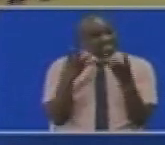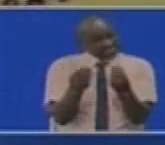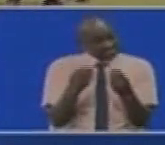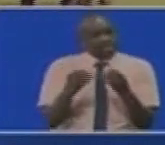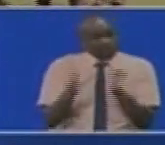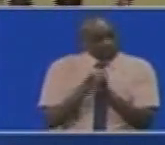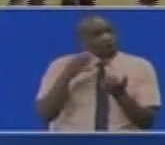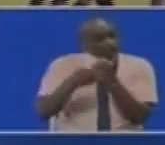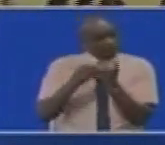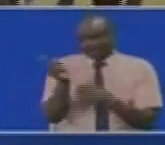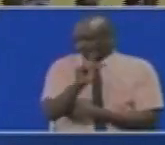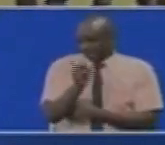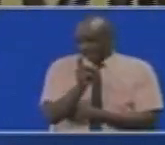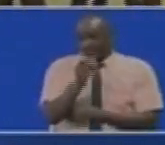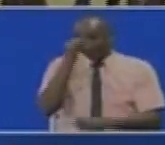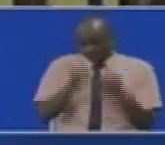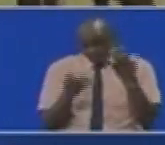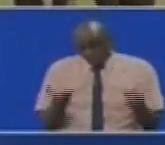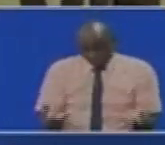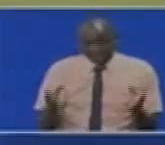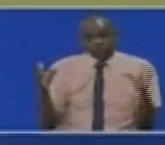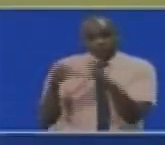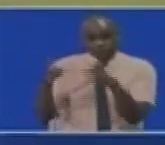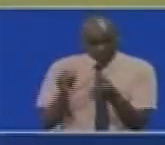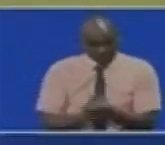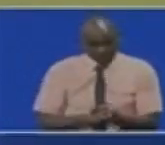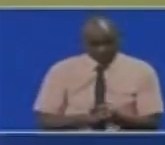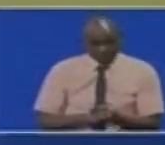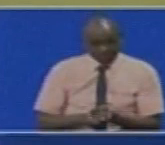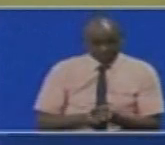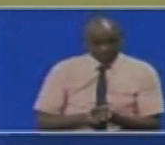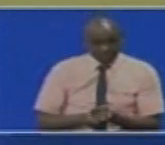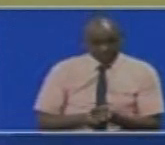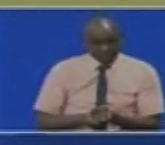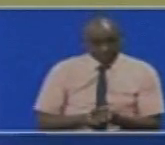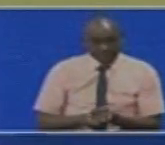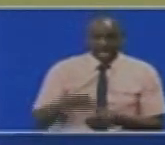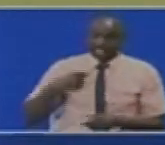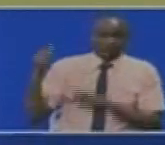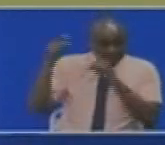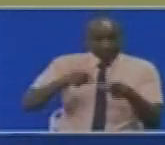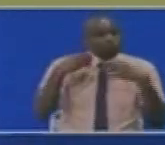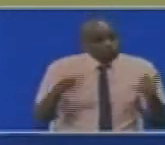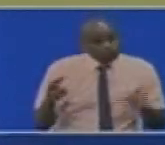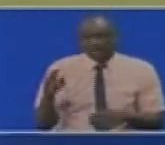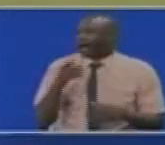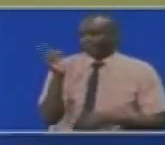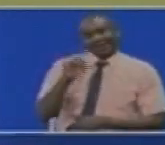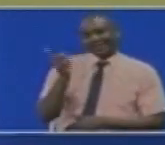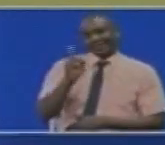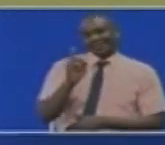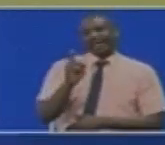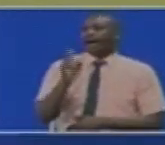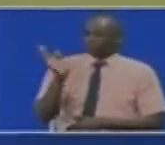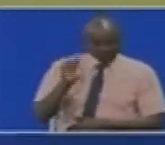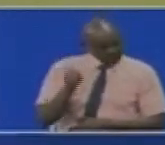dhidi ya Orange kwenye mechi ya mwisho katika awamu ya makundi. We've not come to be beaten. So I know